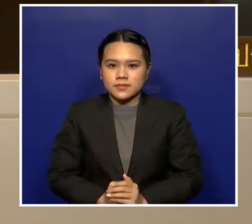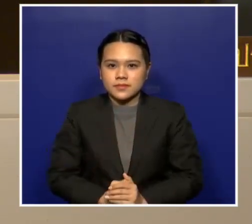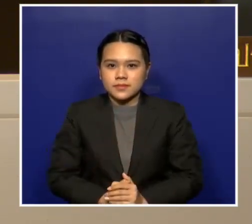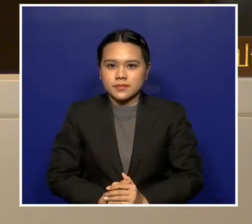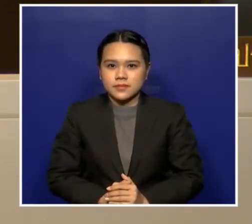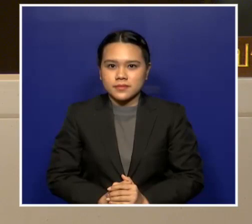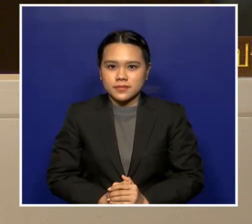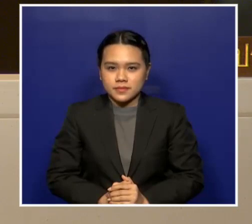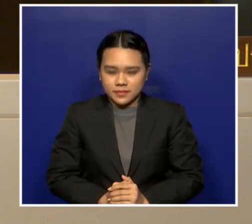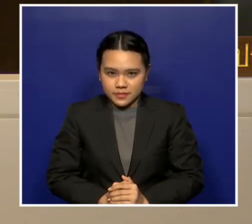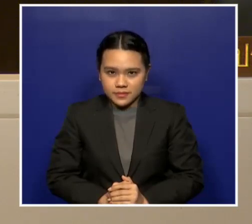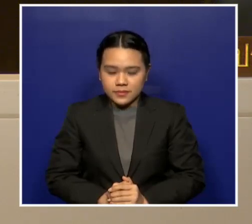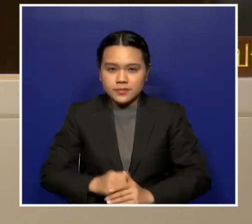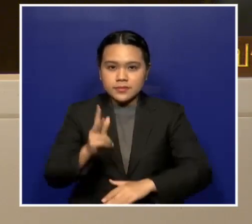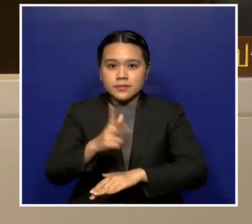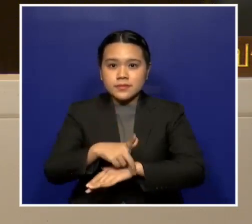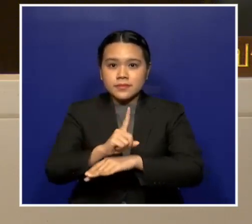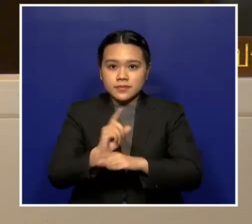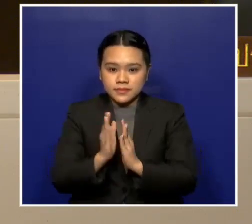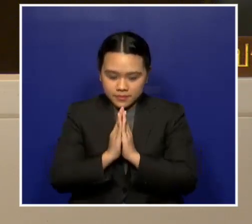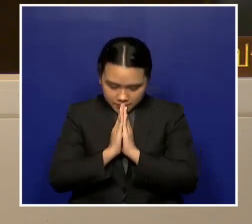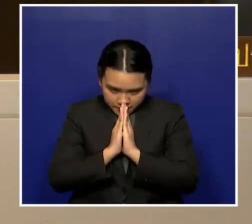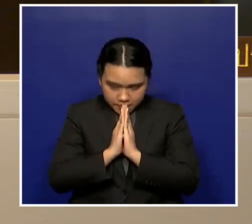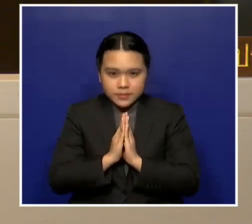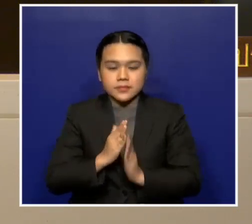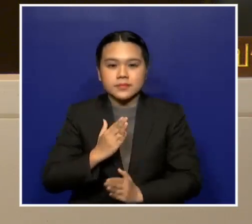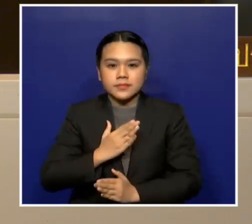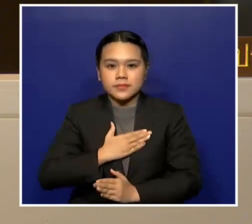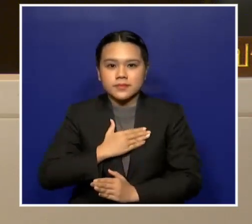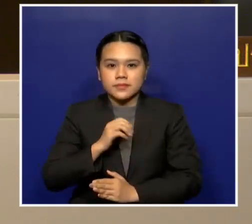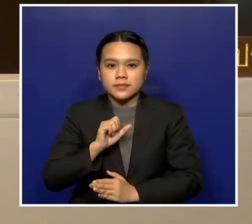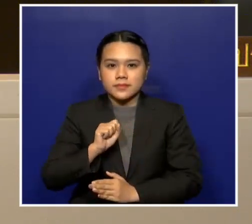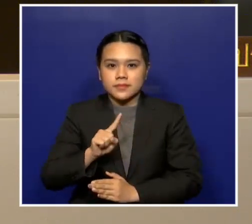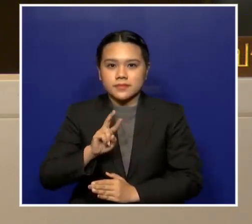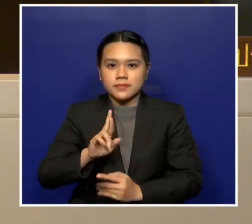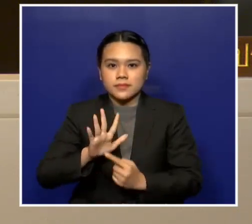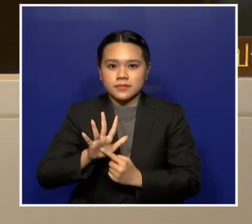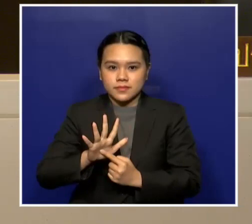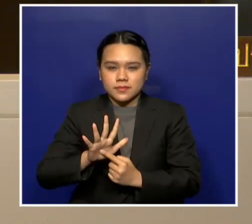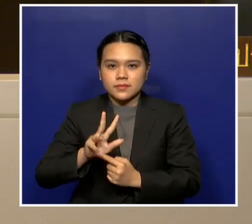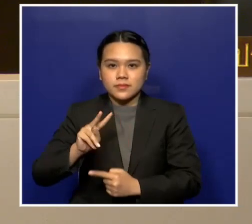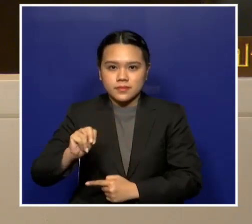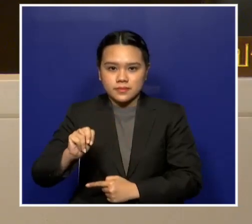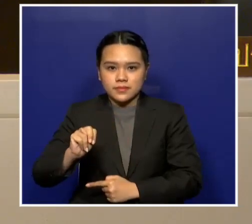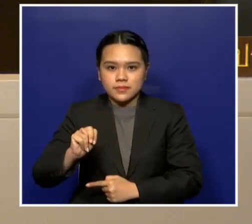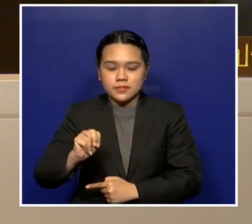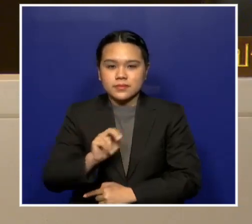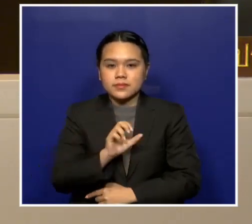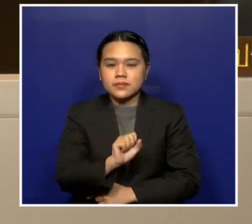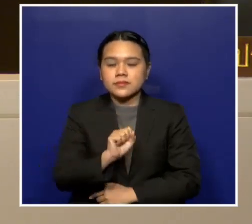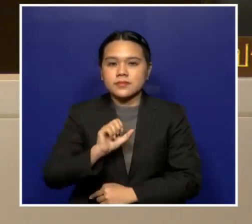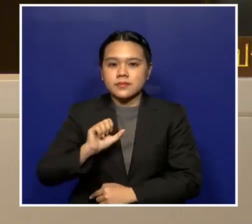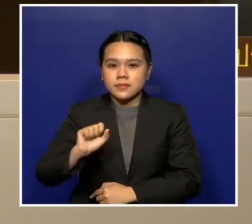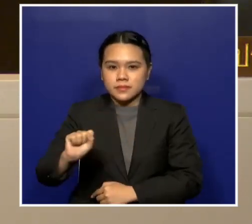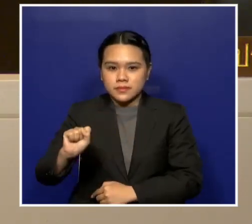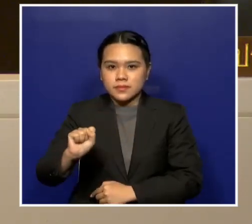กราบเรียนท่านประธานสภาที่เคารพกับผมนายสรัญวุฒิสรัญเกตสมาชิกสภาผู้แทนราษฎร